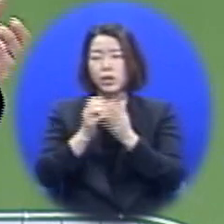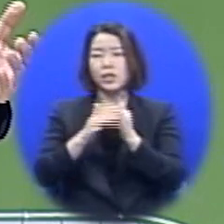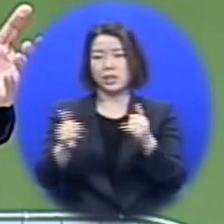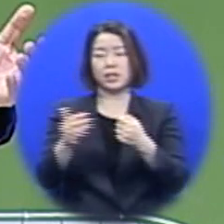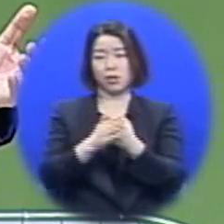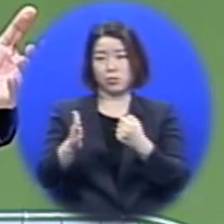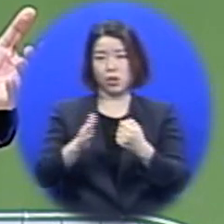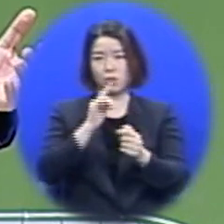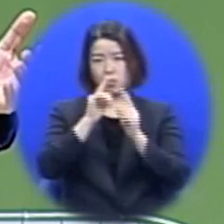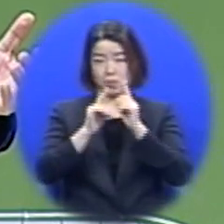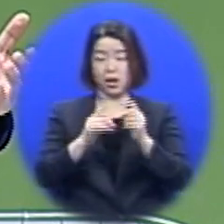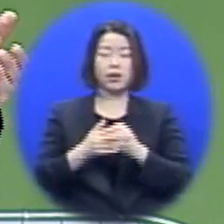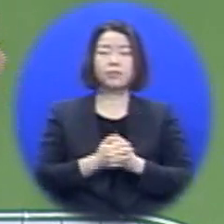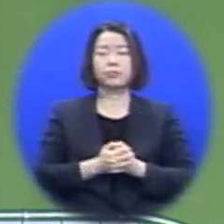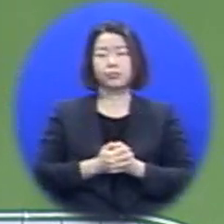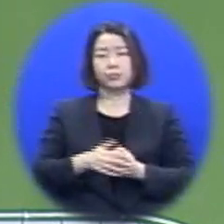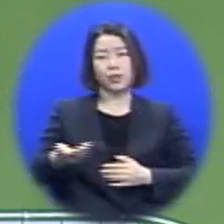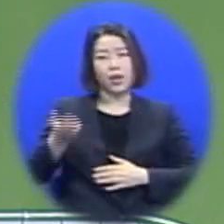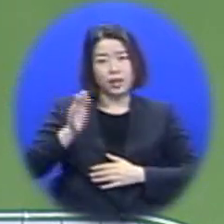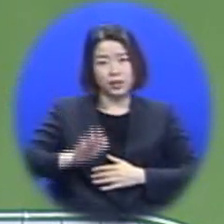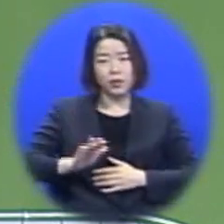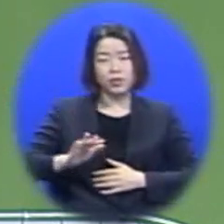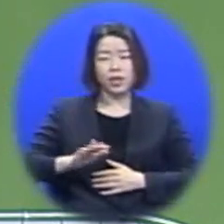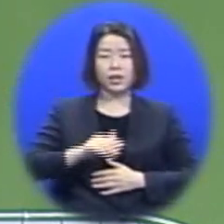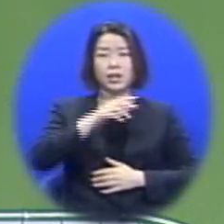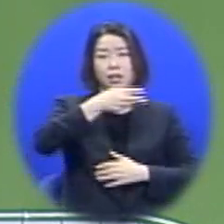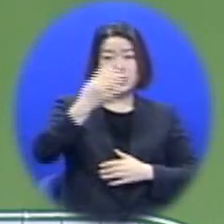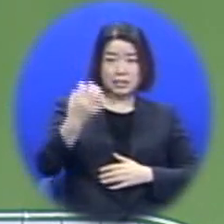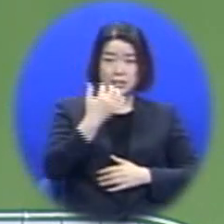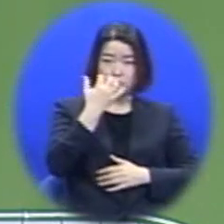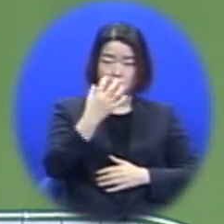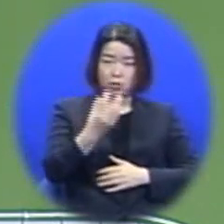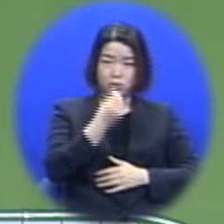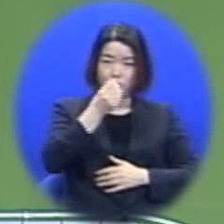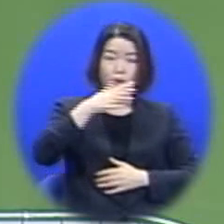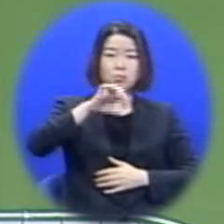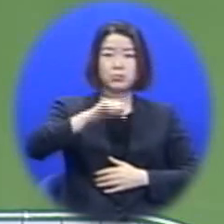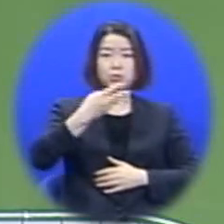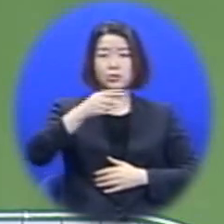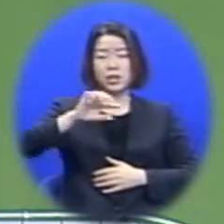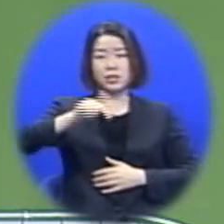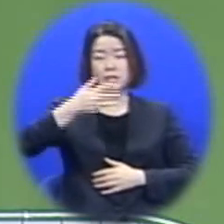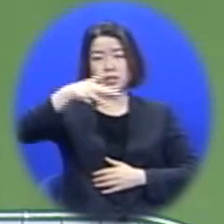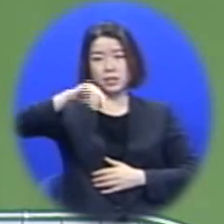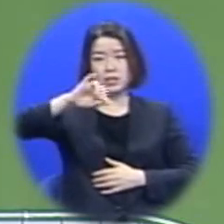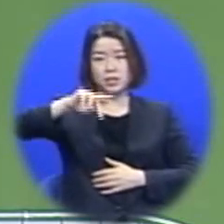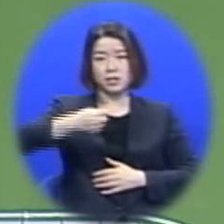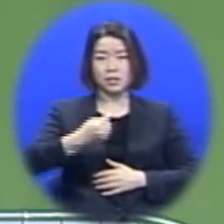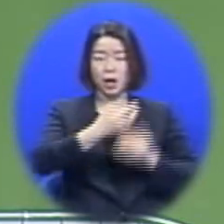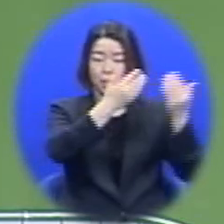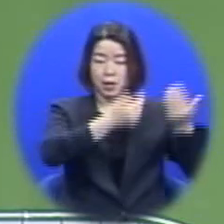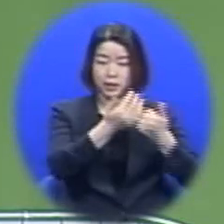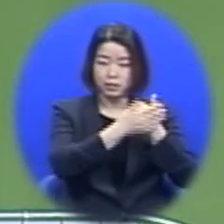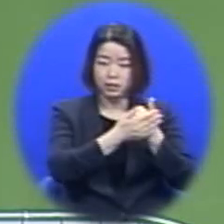여러분, 그런데 성 프랜시스가 받은 은혜, 우리가 받은 은혜 뭐 다른 게